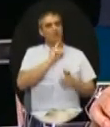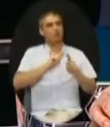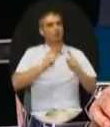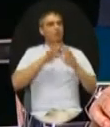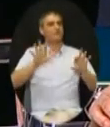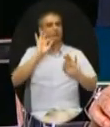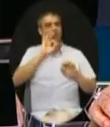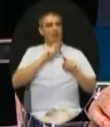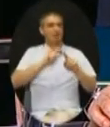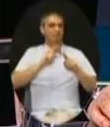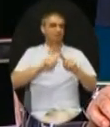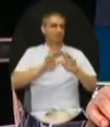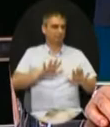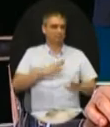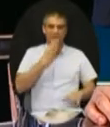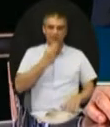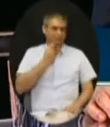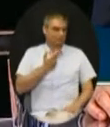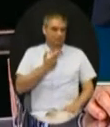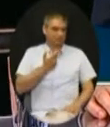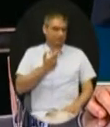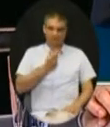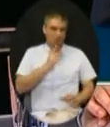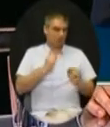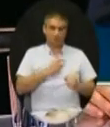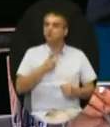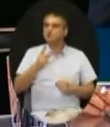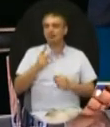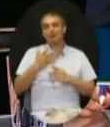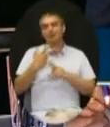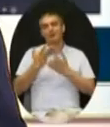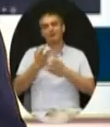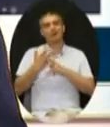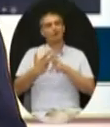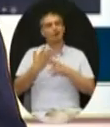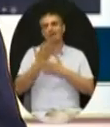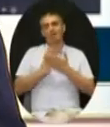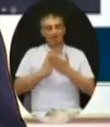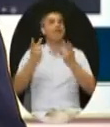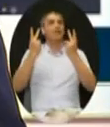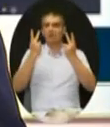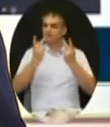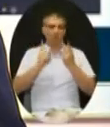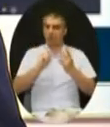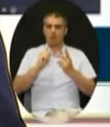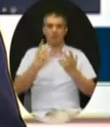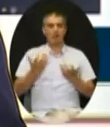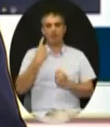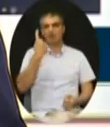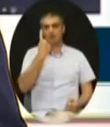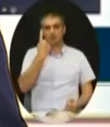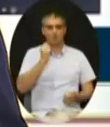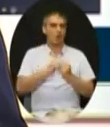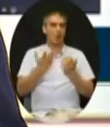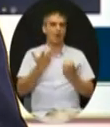והאנטישמיות, לא בטוח ש... זה יהיה סעד חלקי, זה יהיה סעד חיוני, אבל זה לא יכול להיות הכלי היחידי